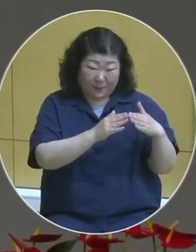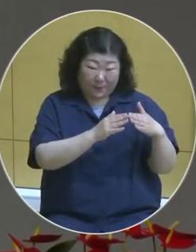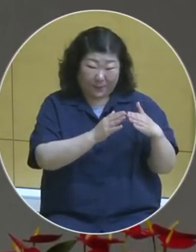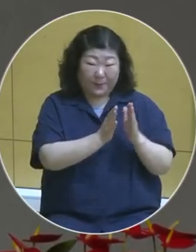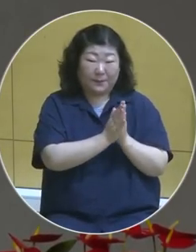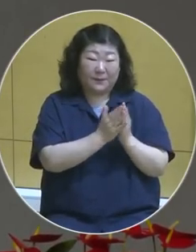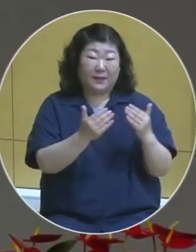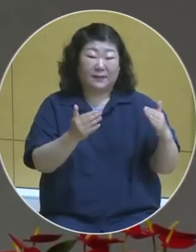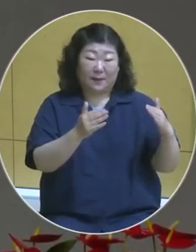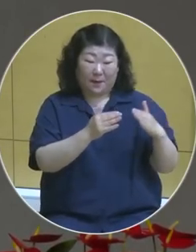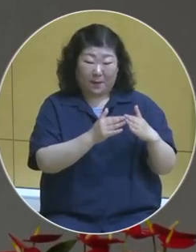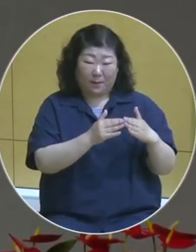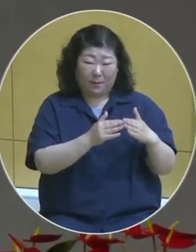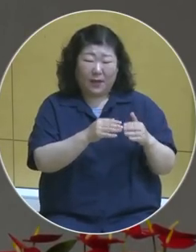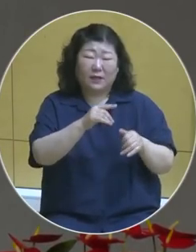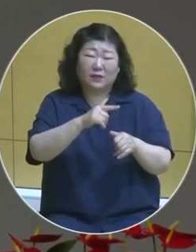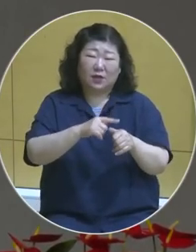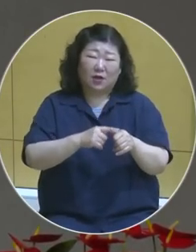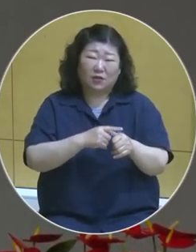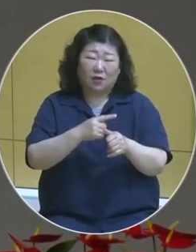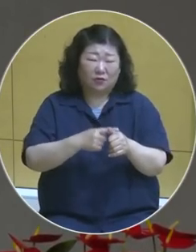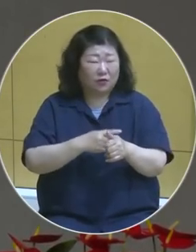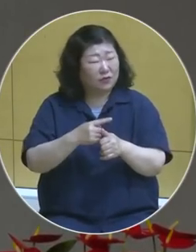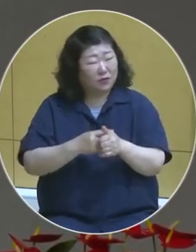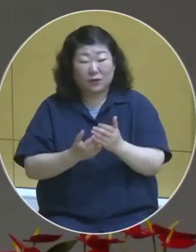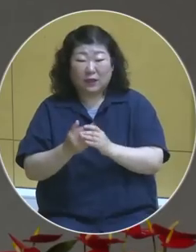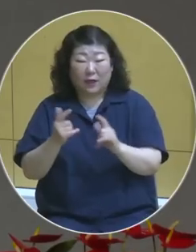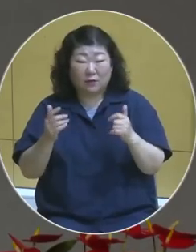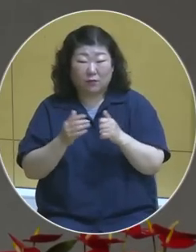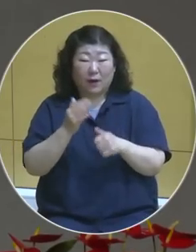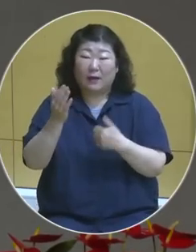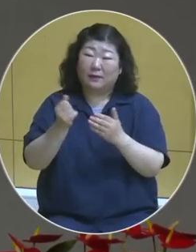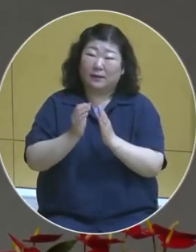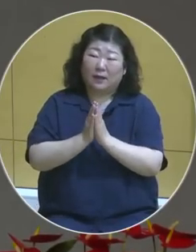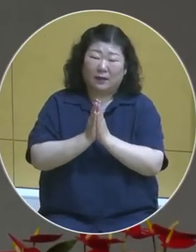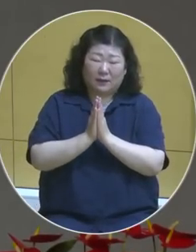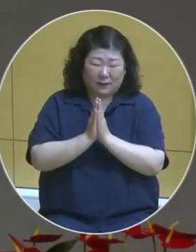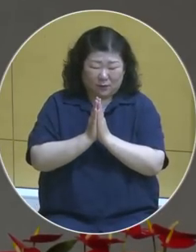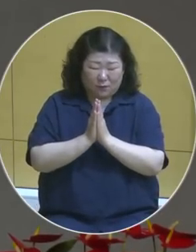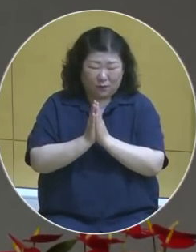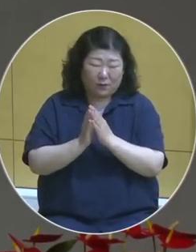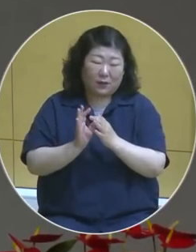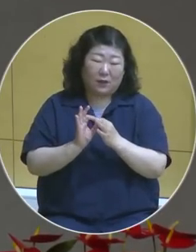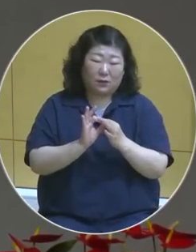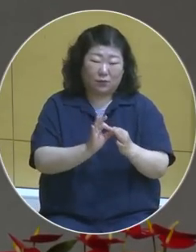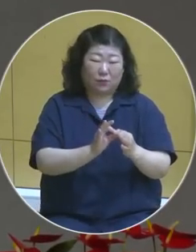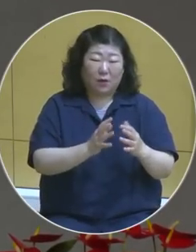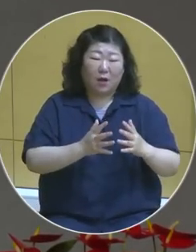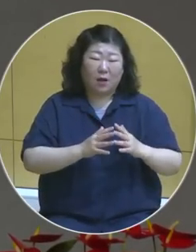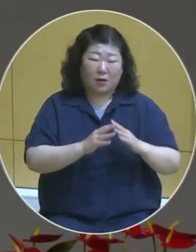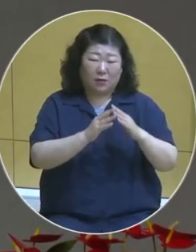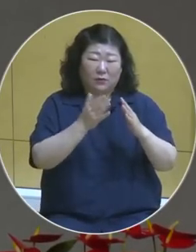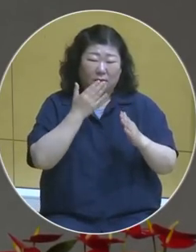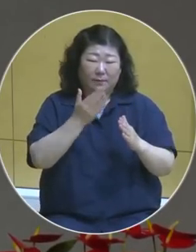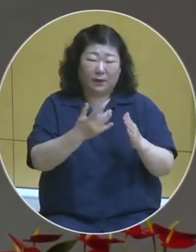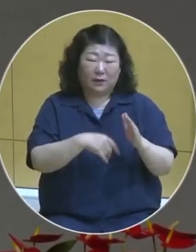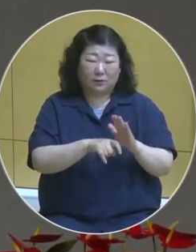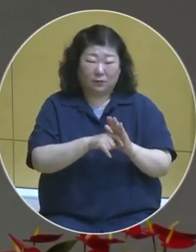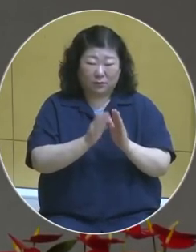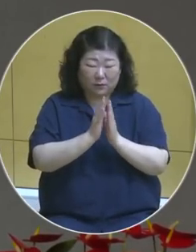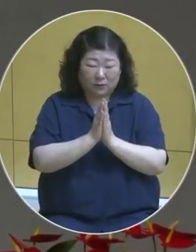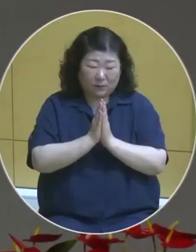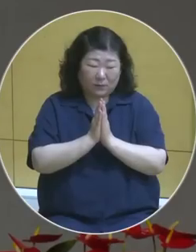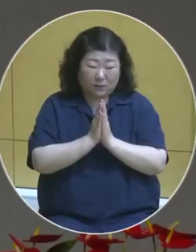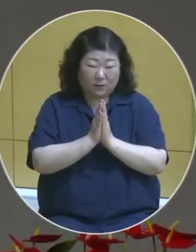것이 아니라 하나님께 기도하면서 계속 구했어요. 하나님 건축할 수 있도록 해달라고, 도와달라고. 그래서 우리에게 건축